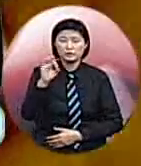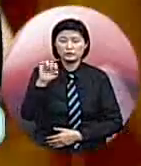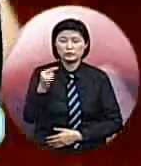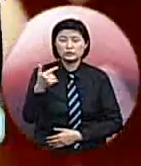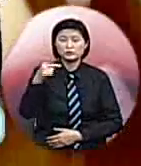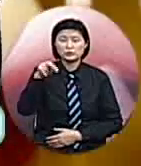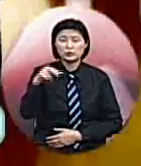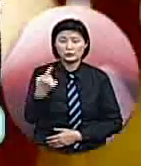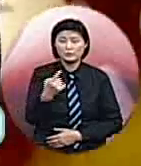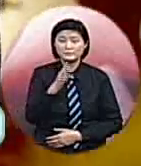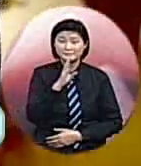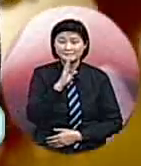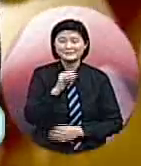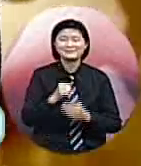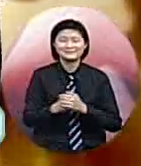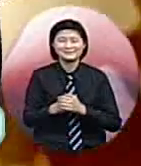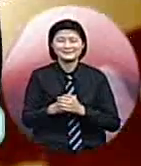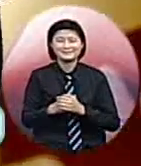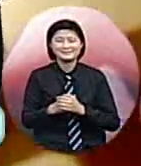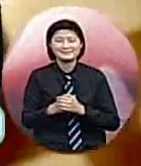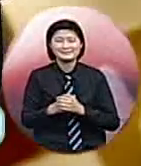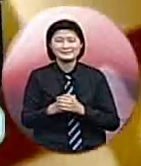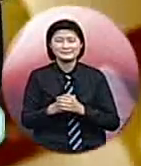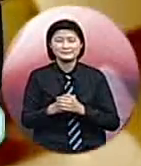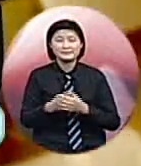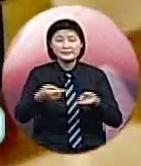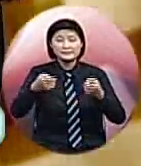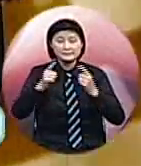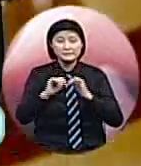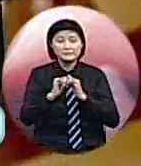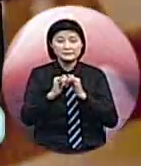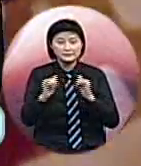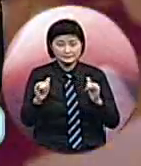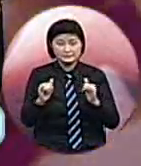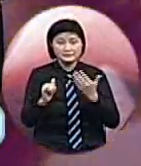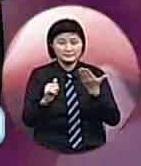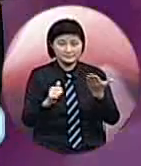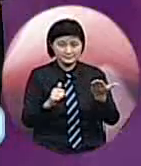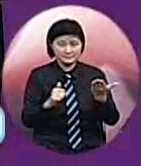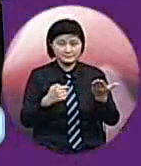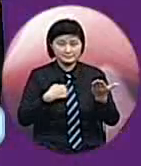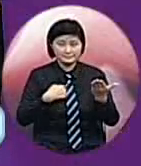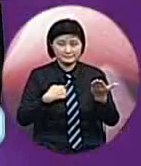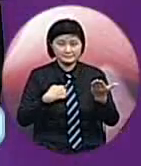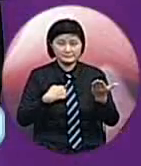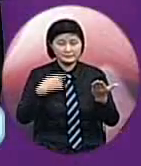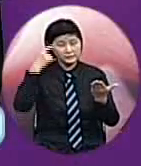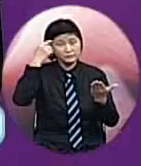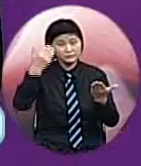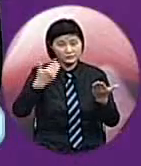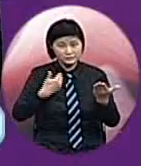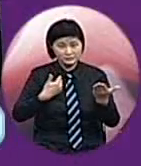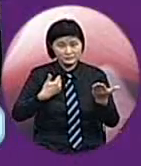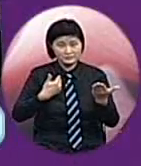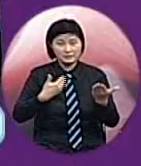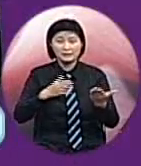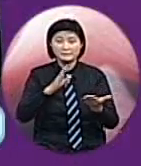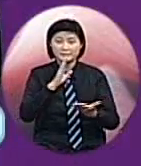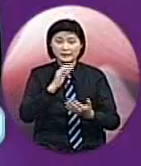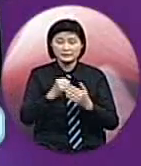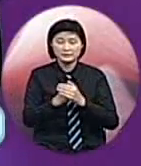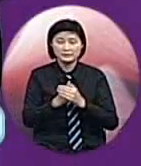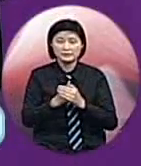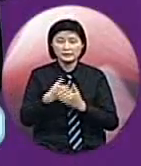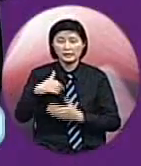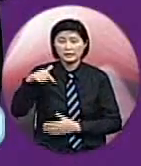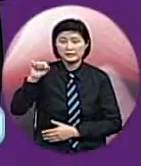예예. 아, 근데 그 참여하신 분이 저한테 예. 그 퀴즈 낸 거거든요. 예. 제가 저